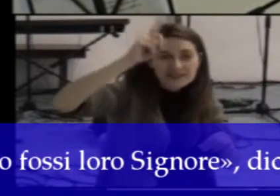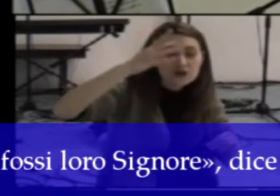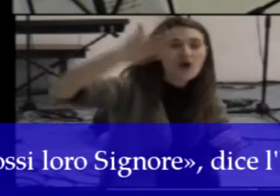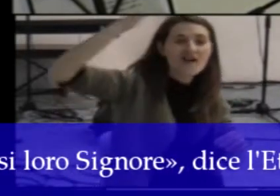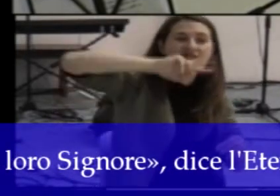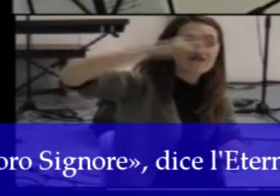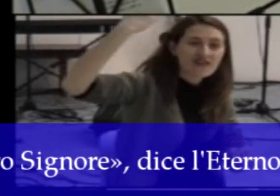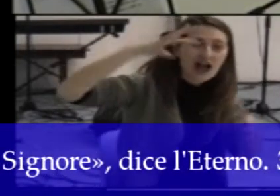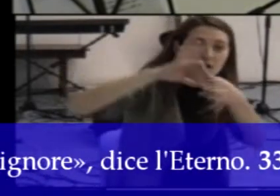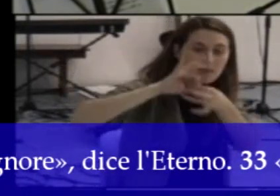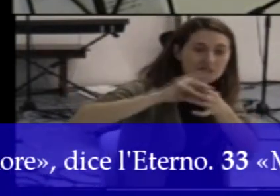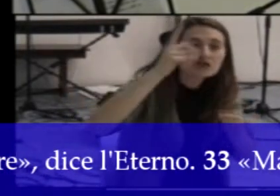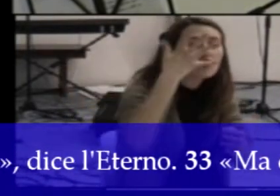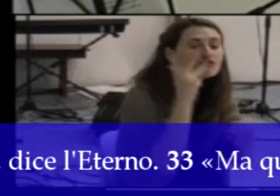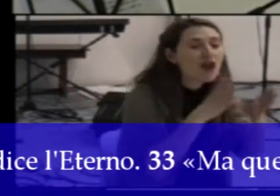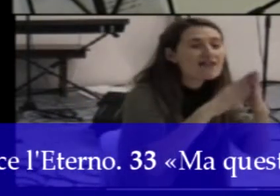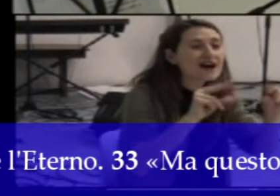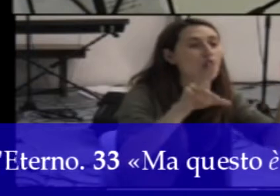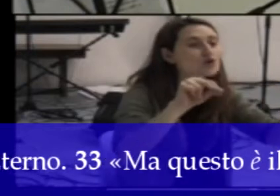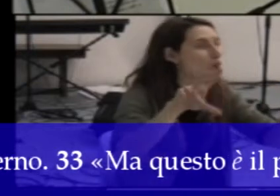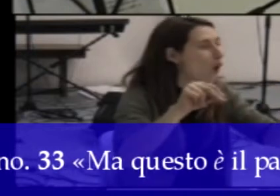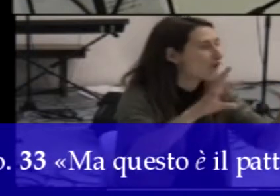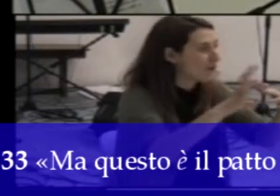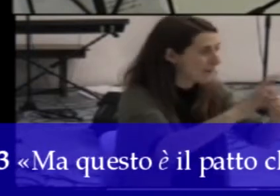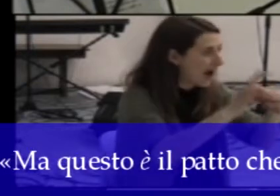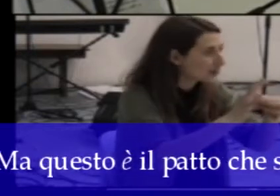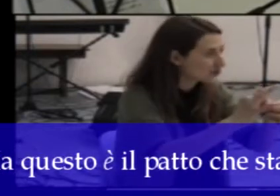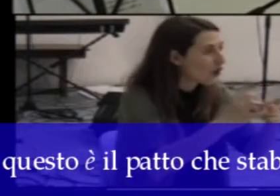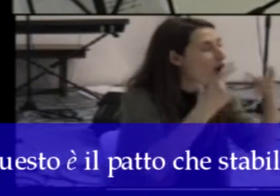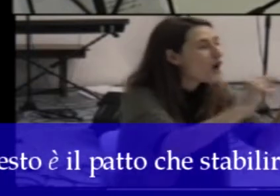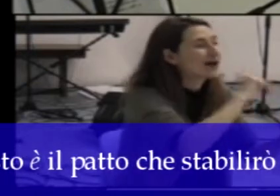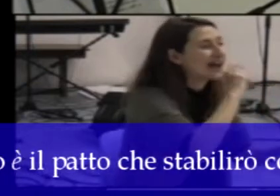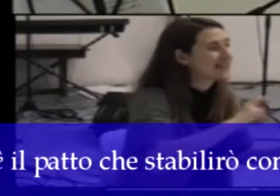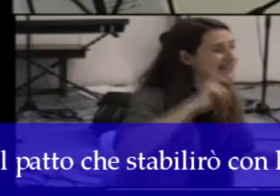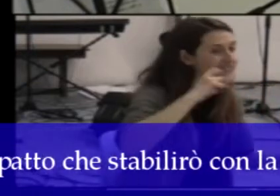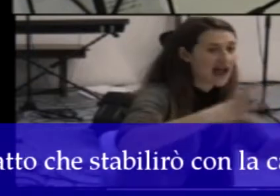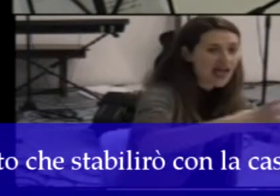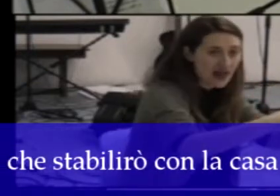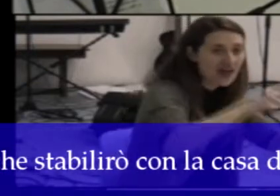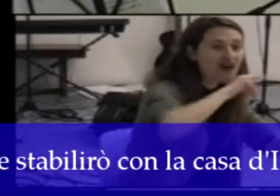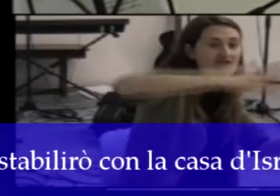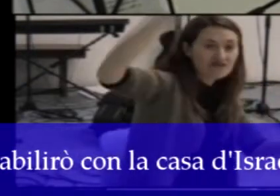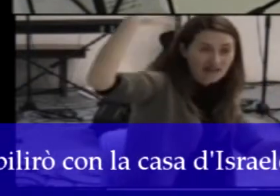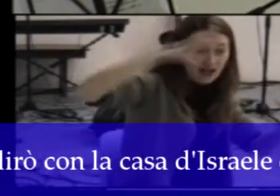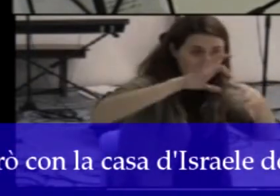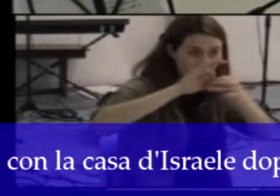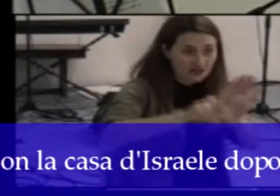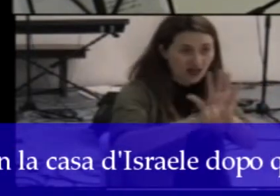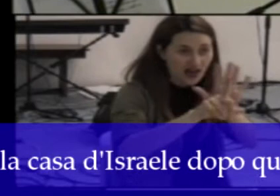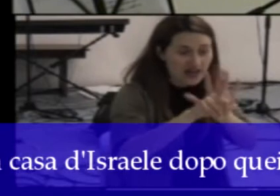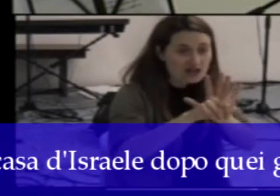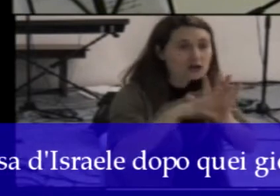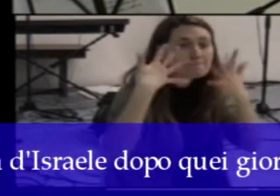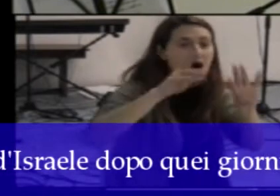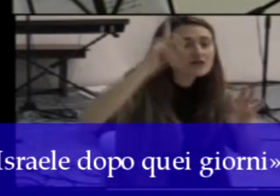Questa sarà l'alleanza che io concluderò con la casa di Israele dopo quei giorni, dice il Signore. Porrò la